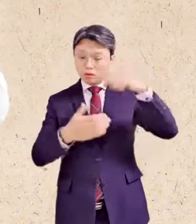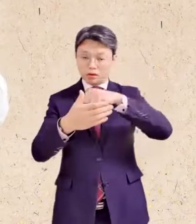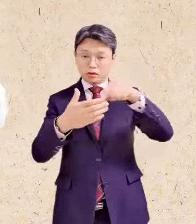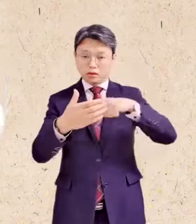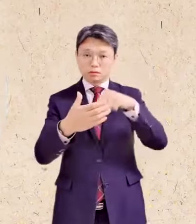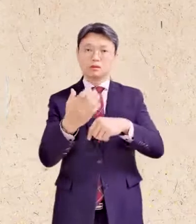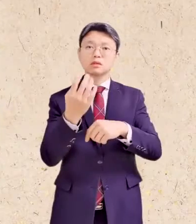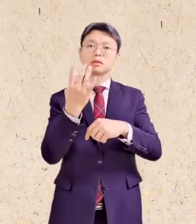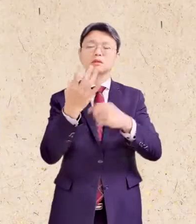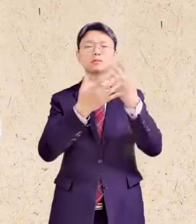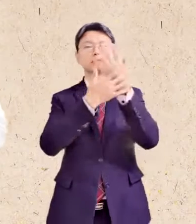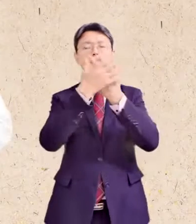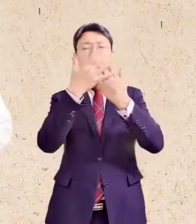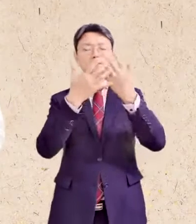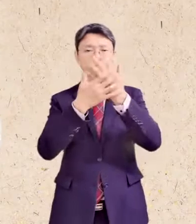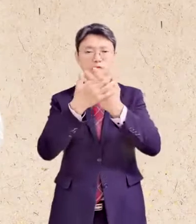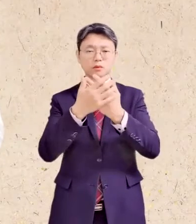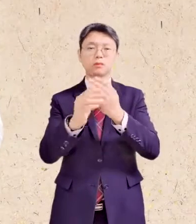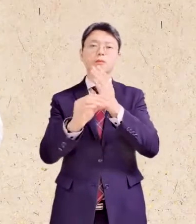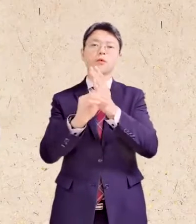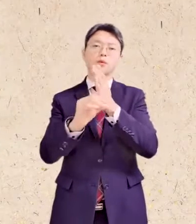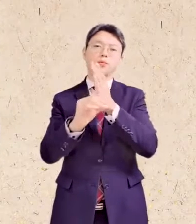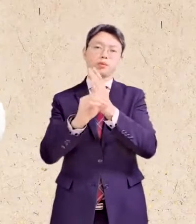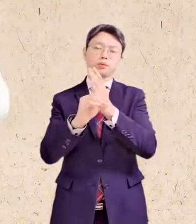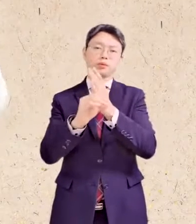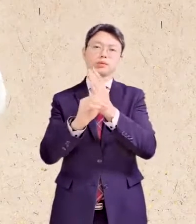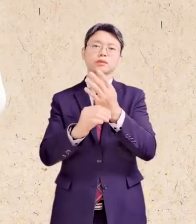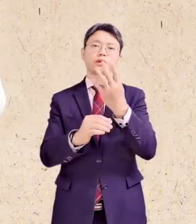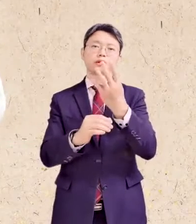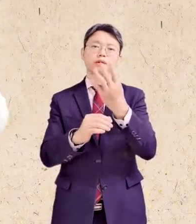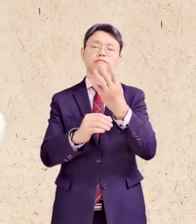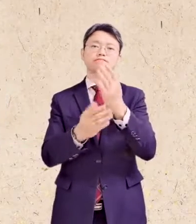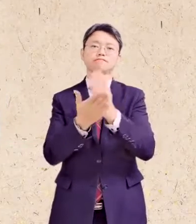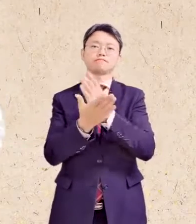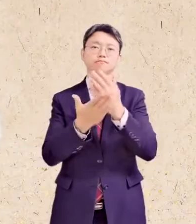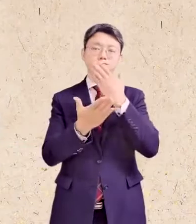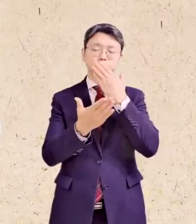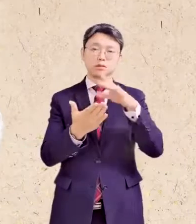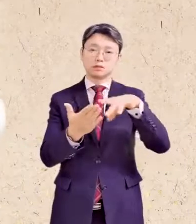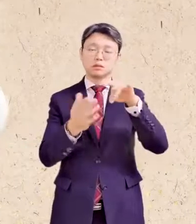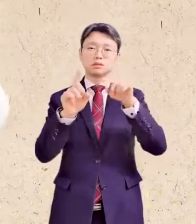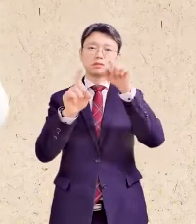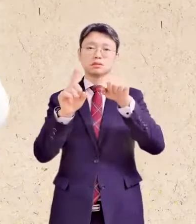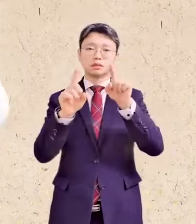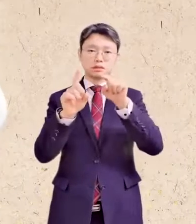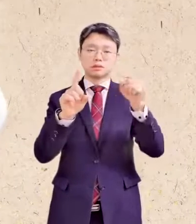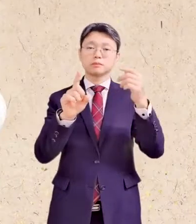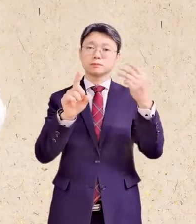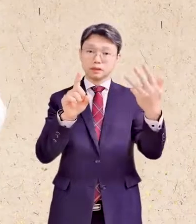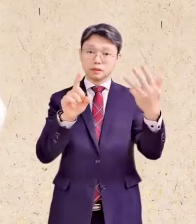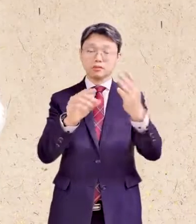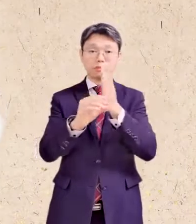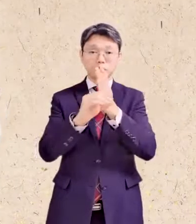보는데 성령 안에서 보는 4개의 환상이 본론 속에 4개의 구조를 이루게 됩니다. 서론은 1장